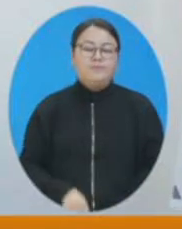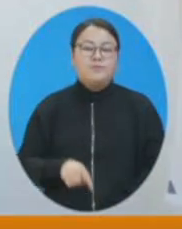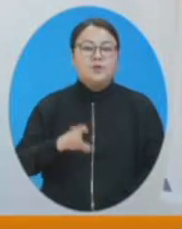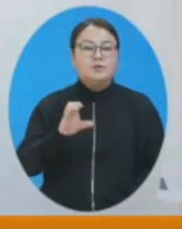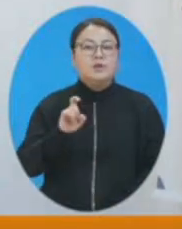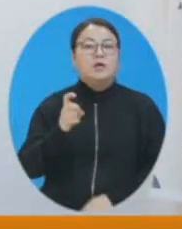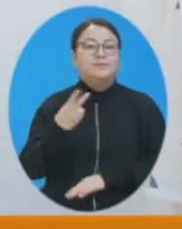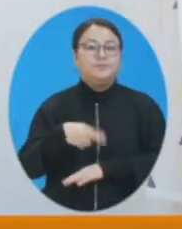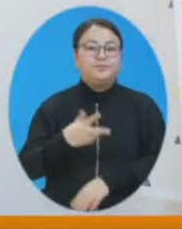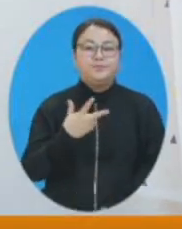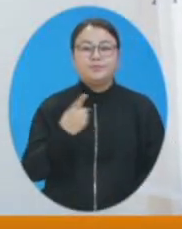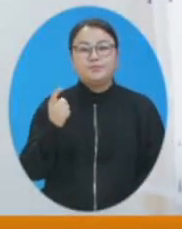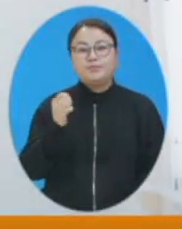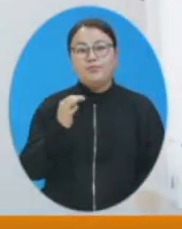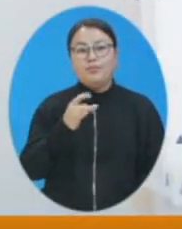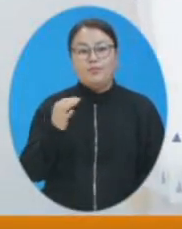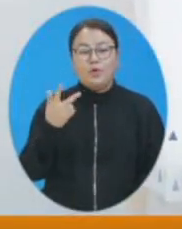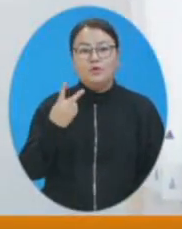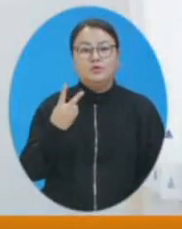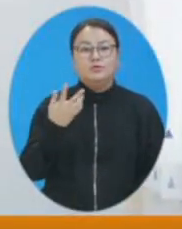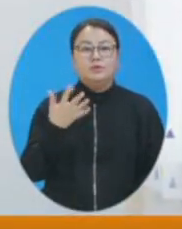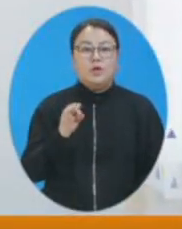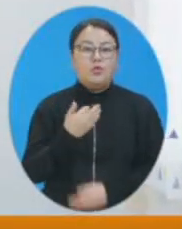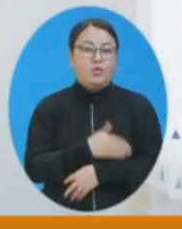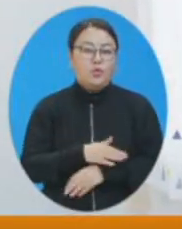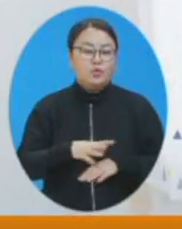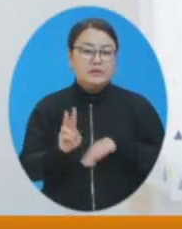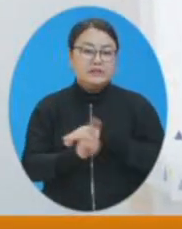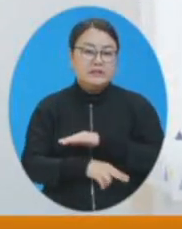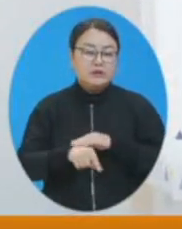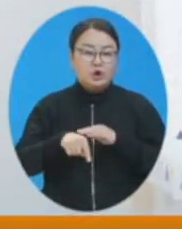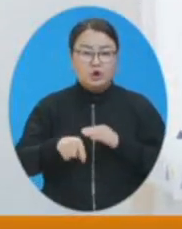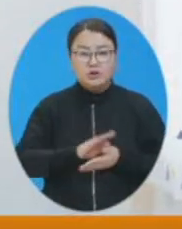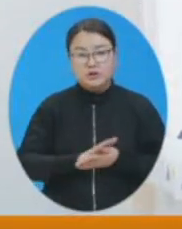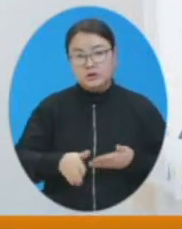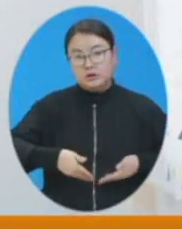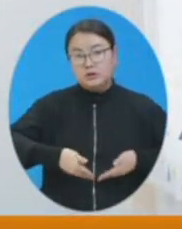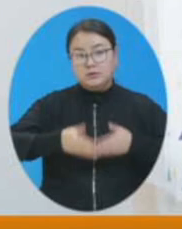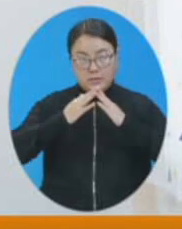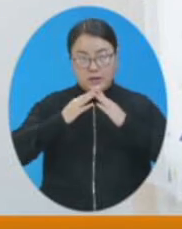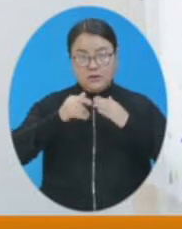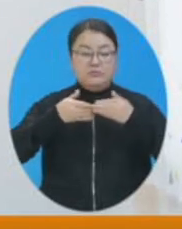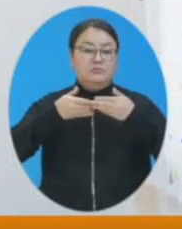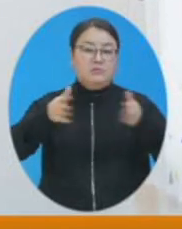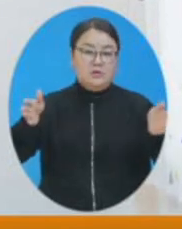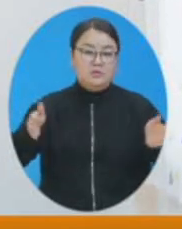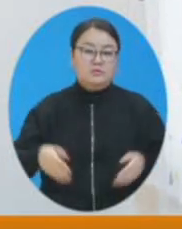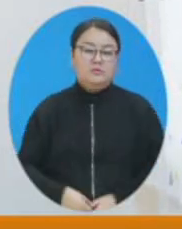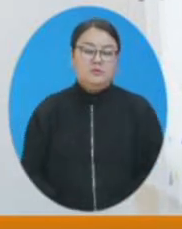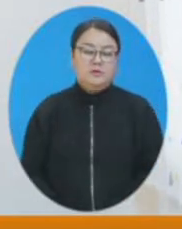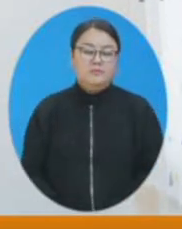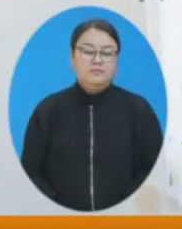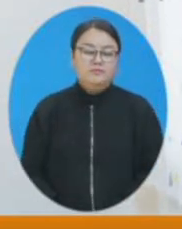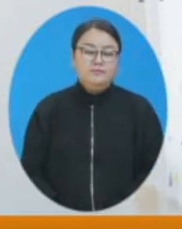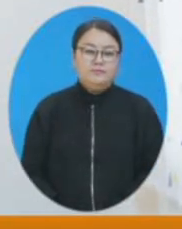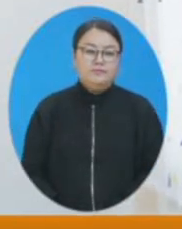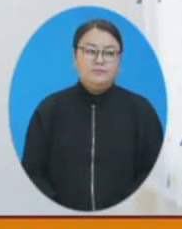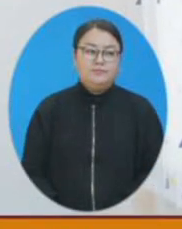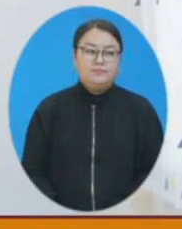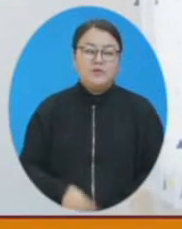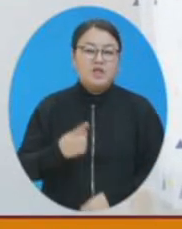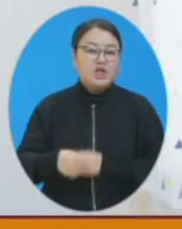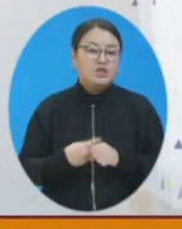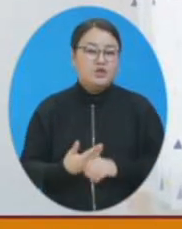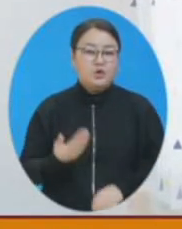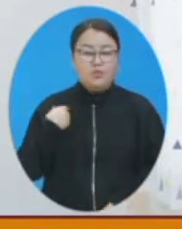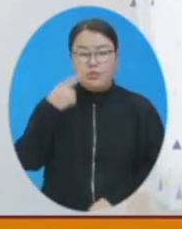хайрхан дүүргийн 31-р хороонд 250 хүүхдийн цэцэрлэг өнөөдөр нээлттэй хийж байна. Энэ бол өнгөрсөн одоо хонд Монгол